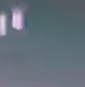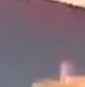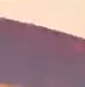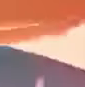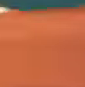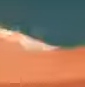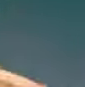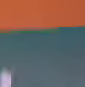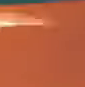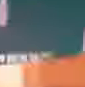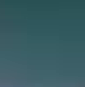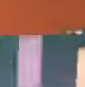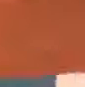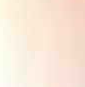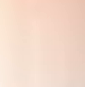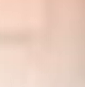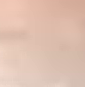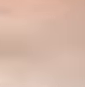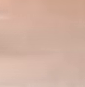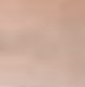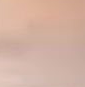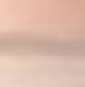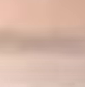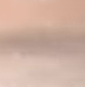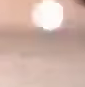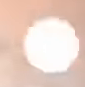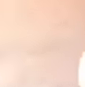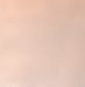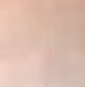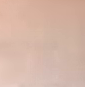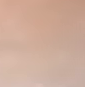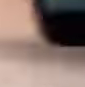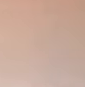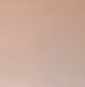Check in for the breaking news with Zodiac on